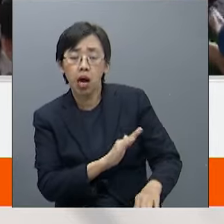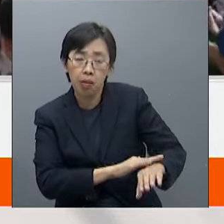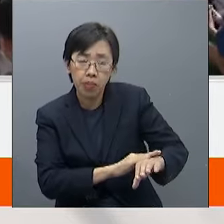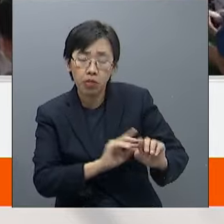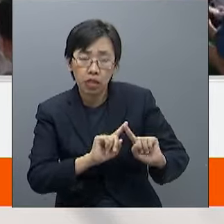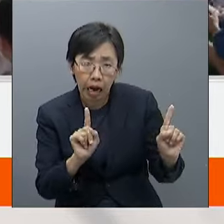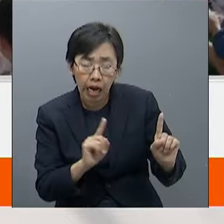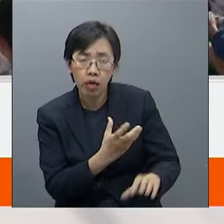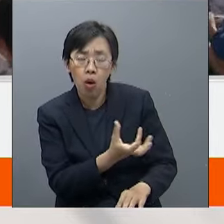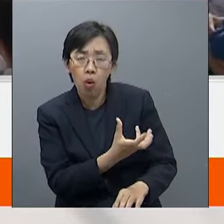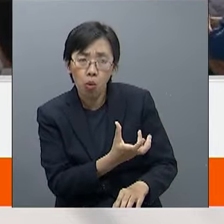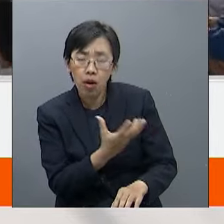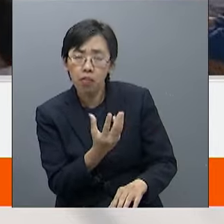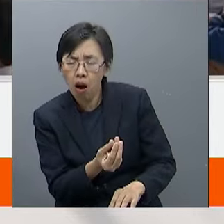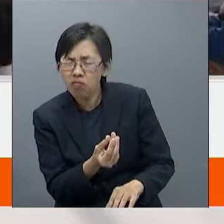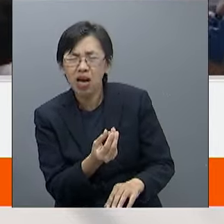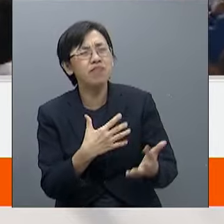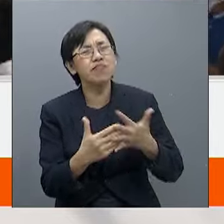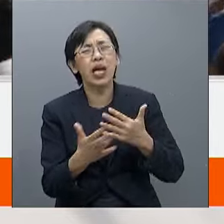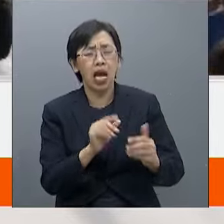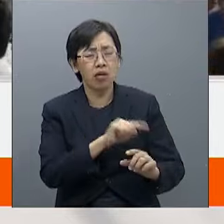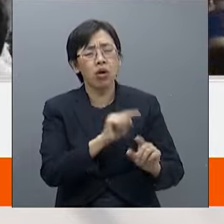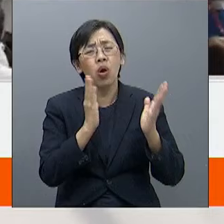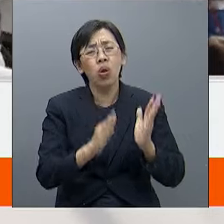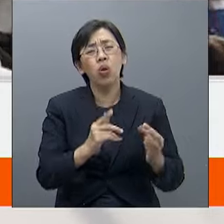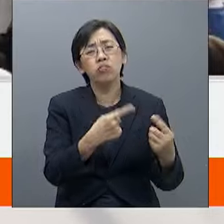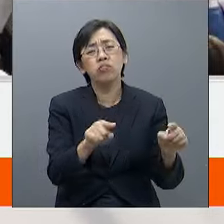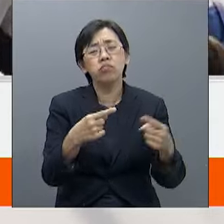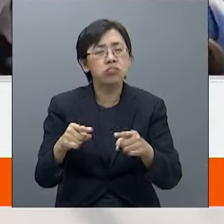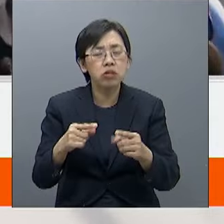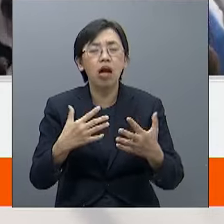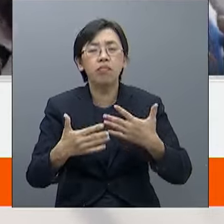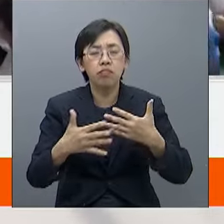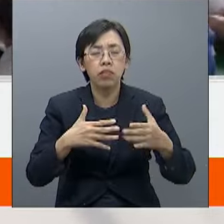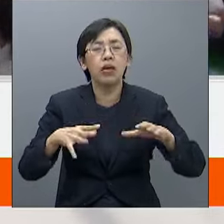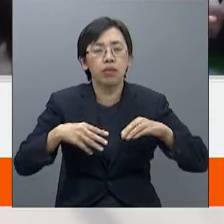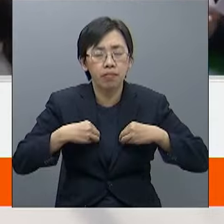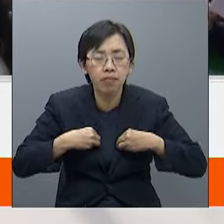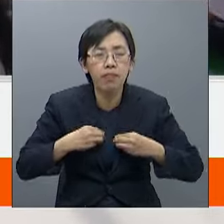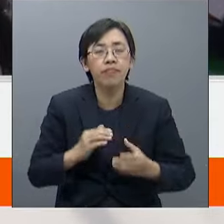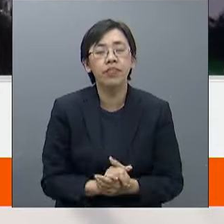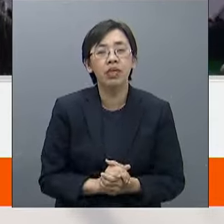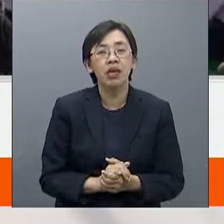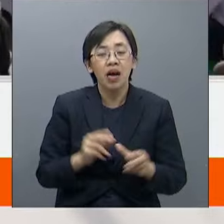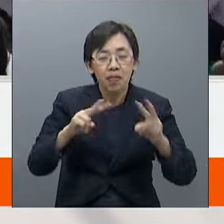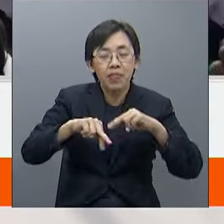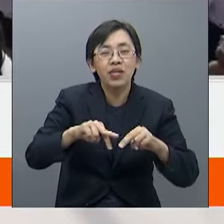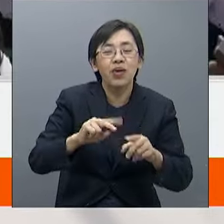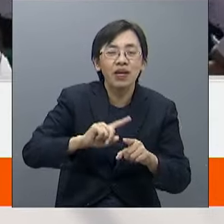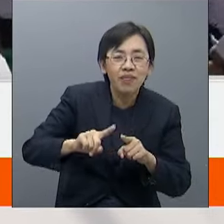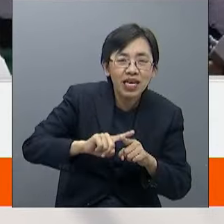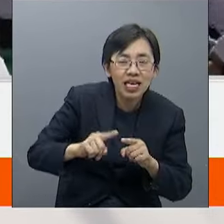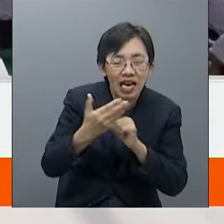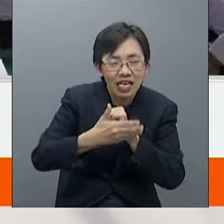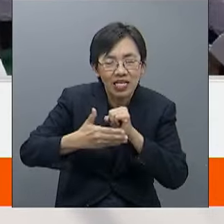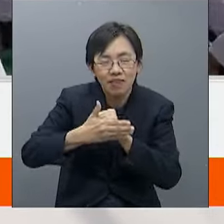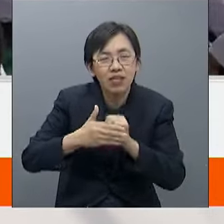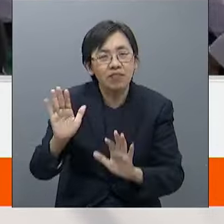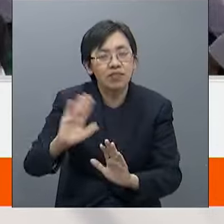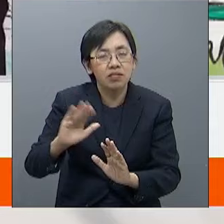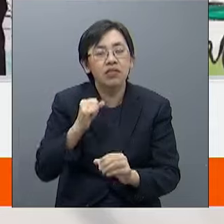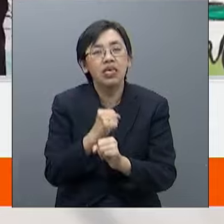รเนี่ยหมอคิดว่าการทำงานกับตรงนี้จริงๆอ่ะอาจจะช่วยเด็กมากกว่าแค่ไปตรวจอาวุธตรวจสารเสพติดแต่มันเป็นการท